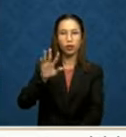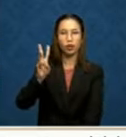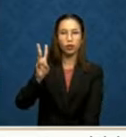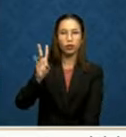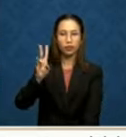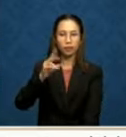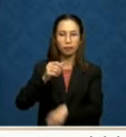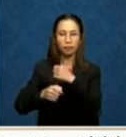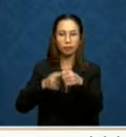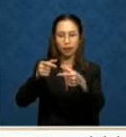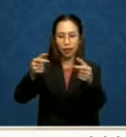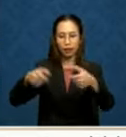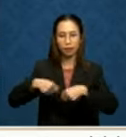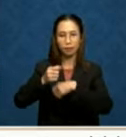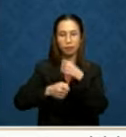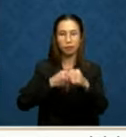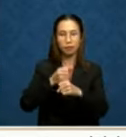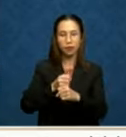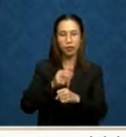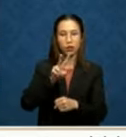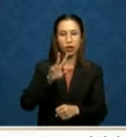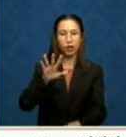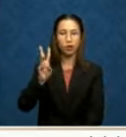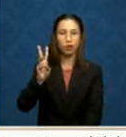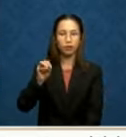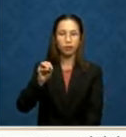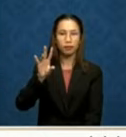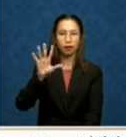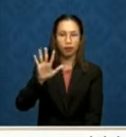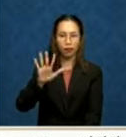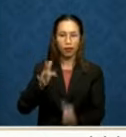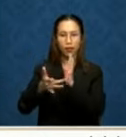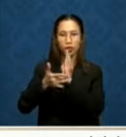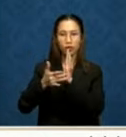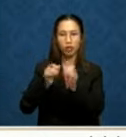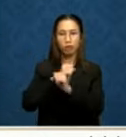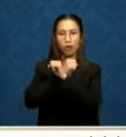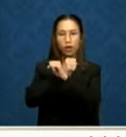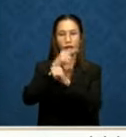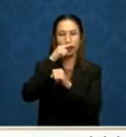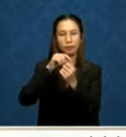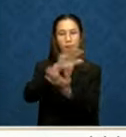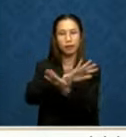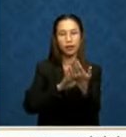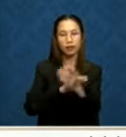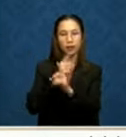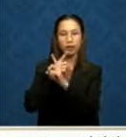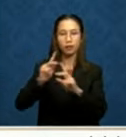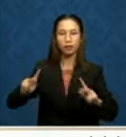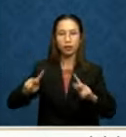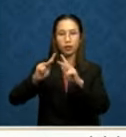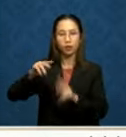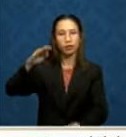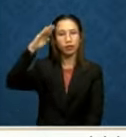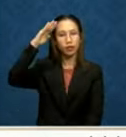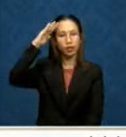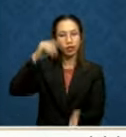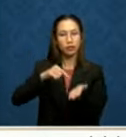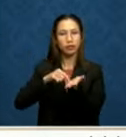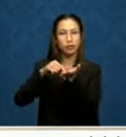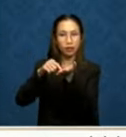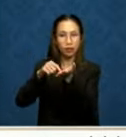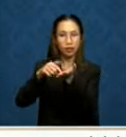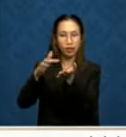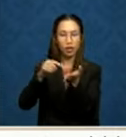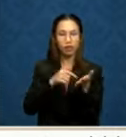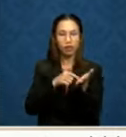ประจำปี2565ของสถาบันเทคโนโลยีป้องกันประเทศตามที่กระทรวงกลาโหมเสนอและให้เส